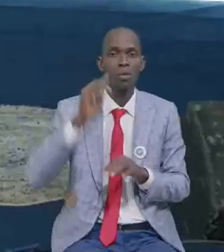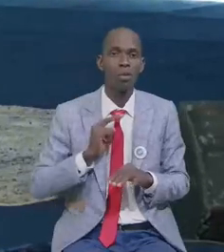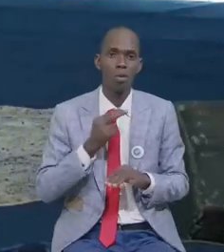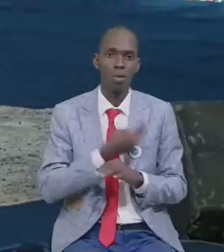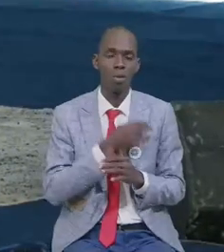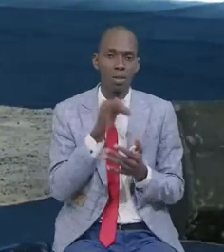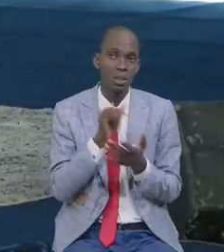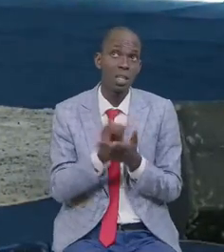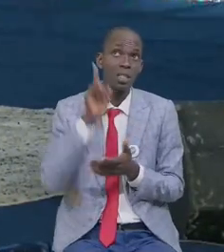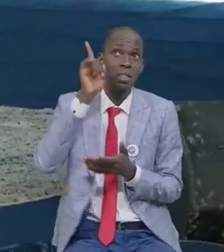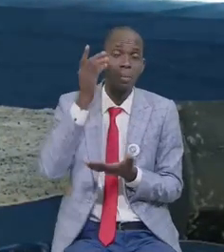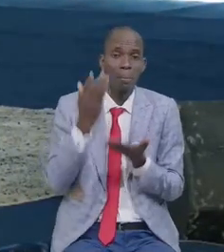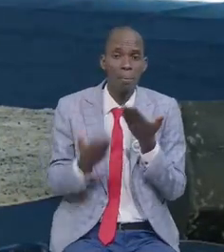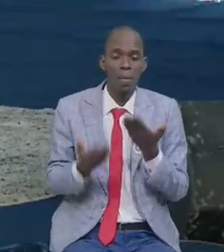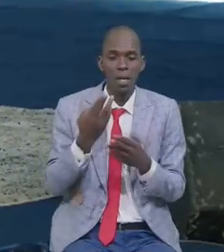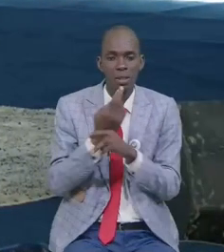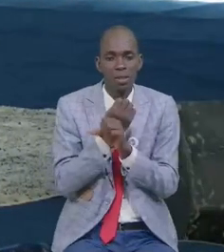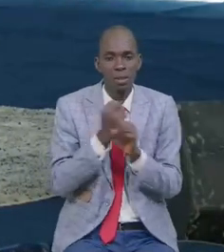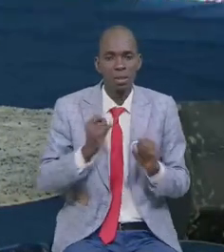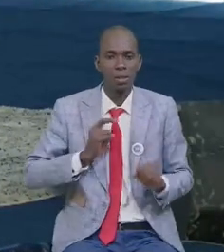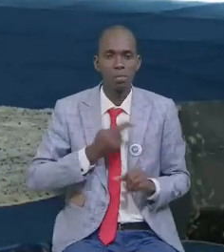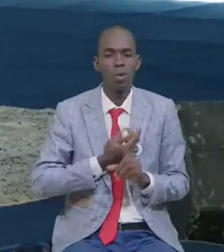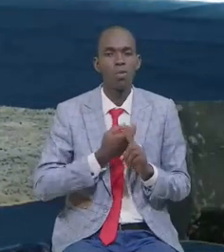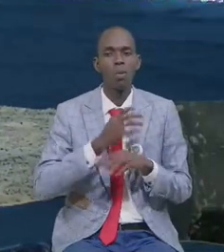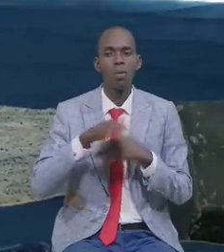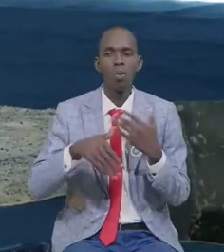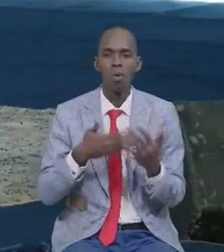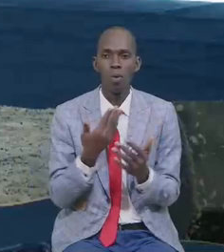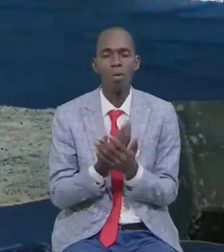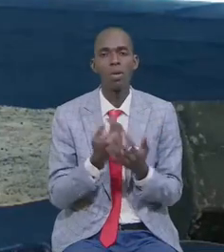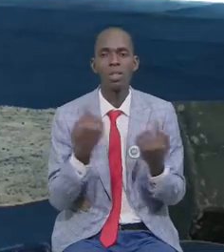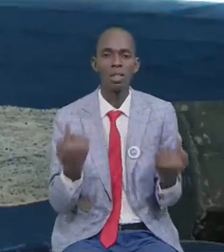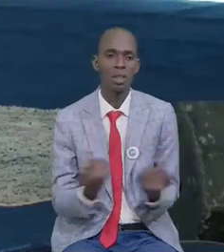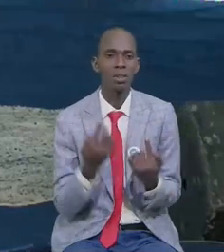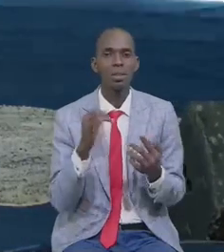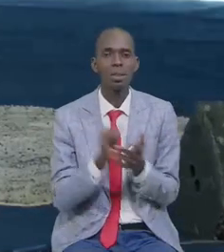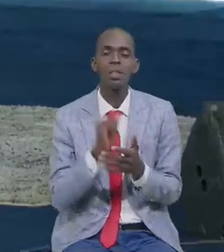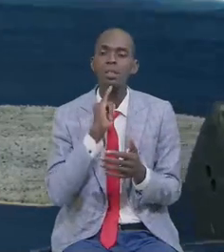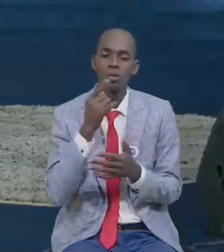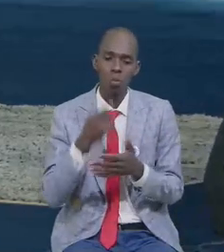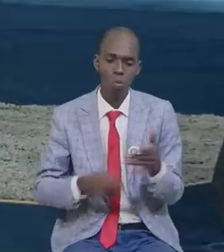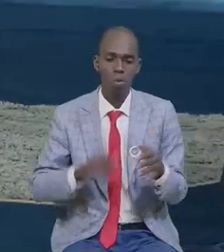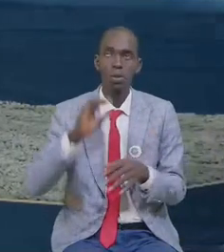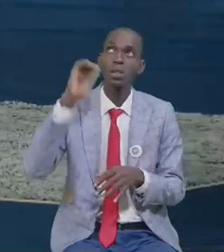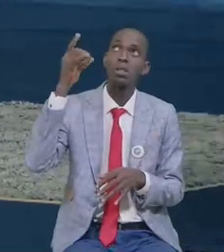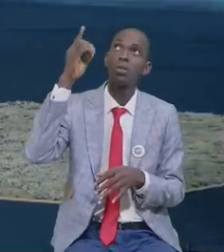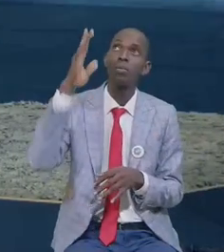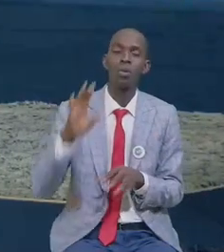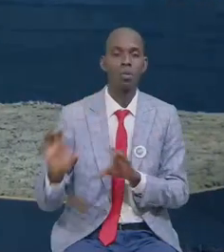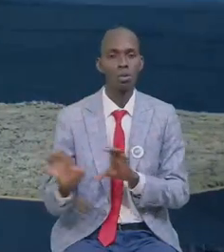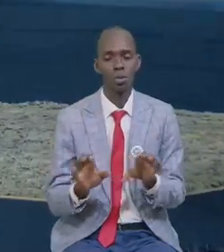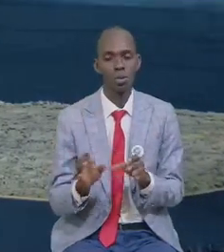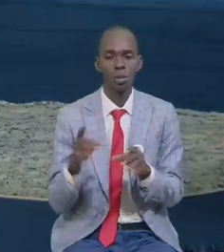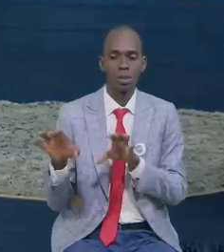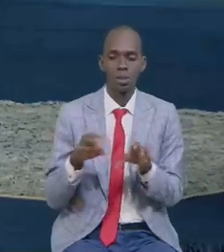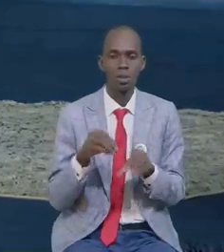nous racheter de toute iniquité. Qu'est-ce que la grâce de Dieu fait? Elle vient dans nos vies et elle nous rachète,